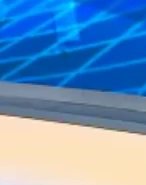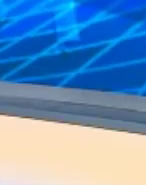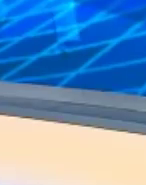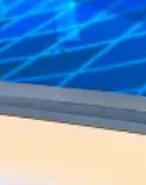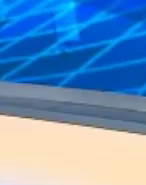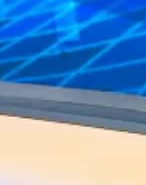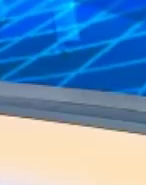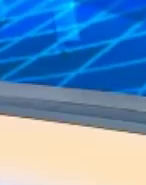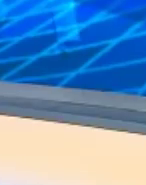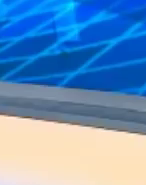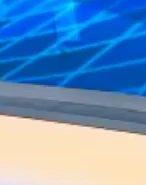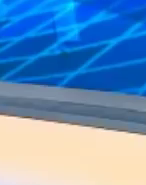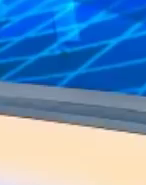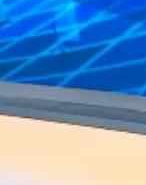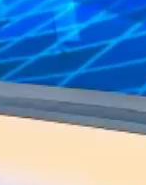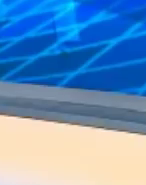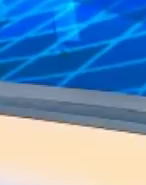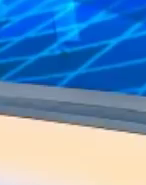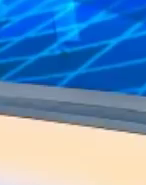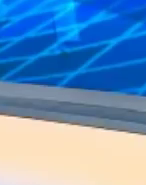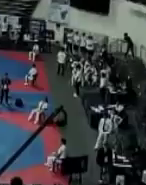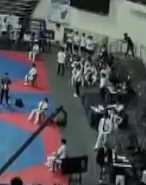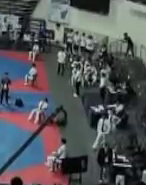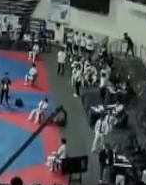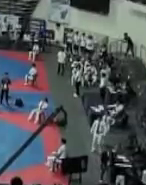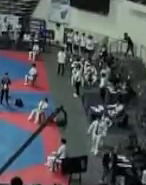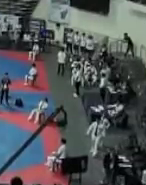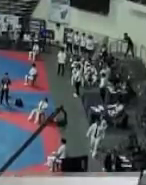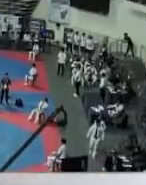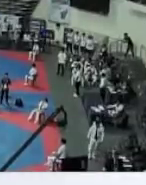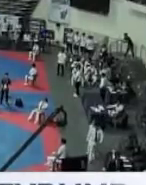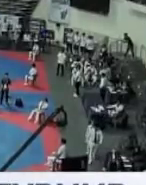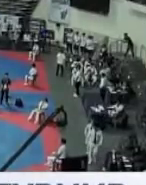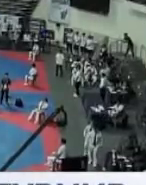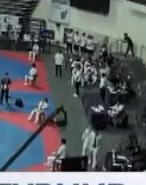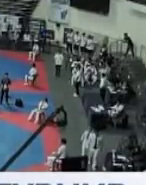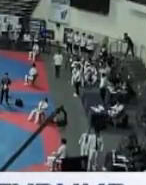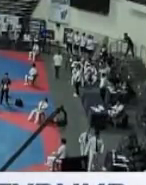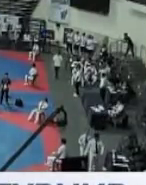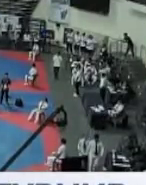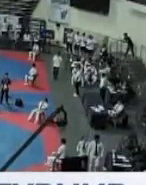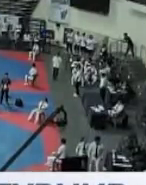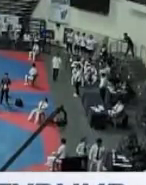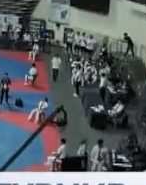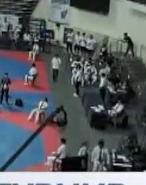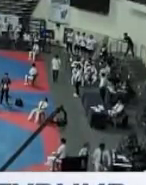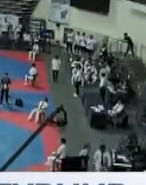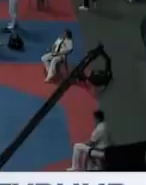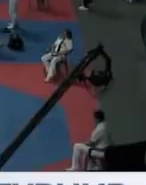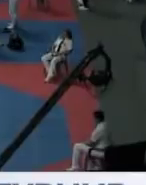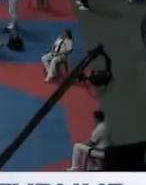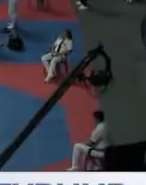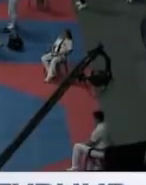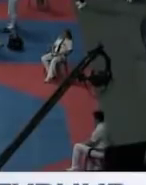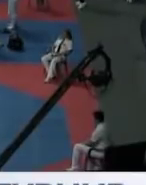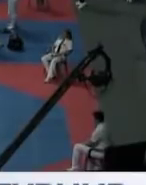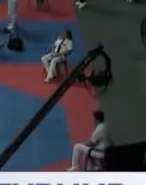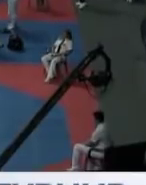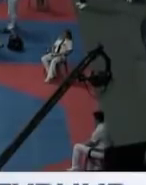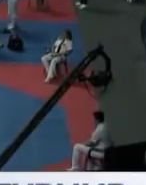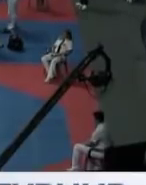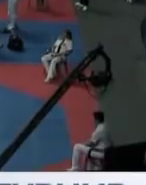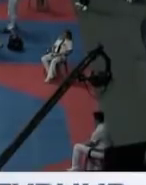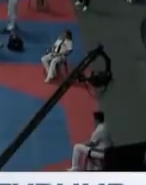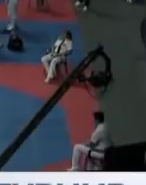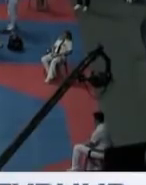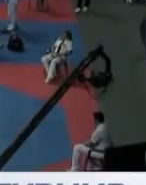өтіп жатыр. Бұл азамат бір кездері халықаралық олимпиада комитетін басқарған және Жапон жекпе-жегінің жазғы ойындар бағдарламасына енуіне